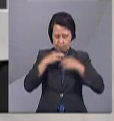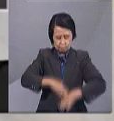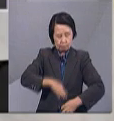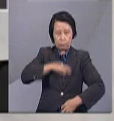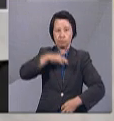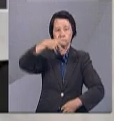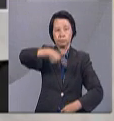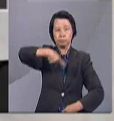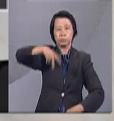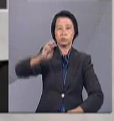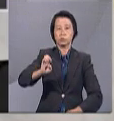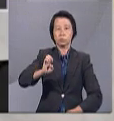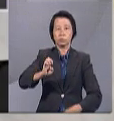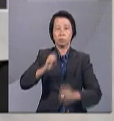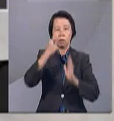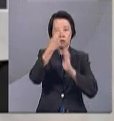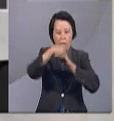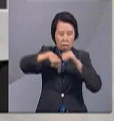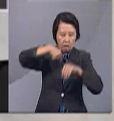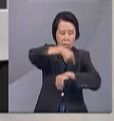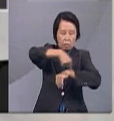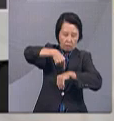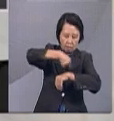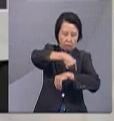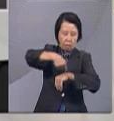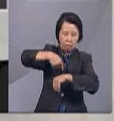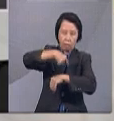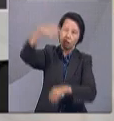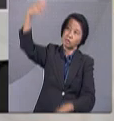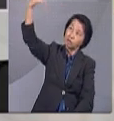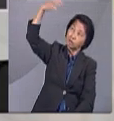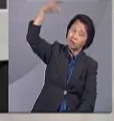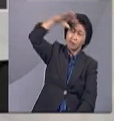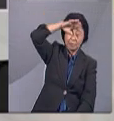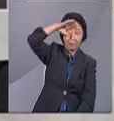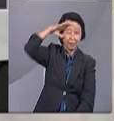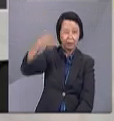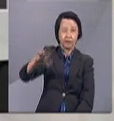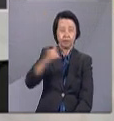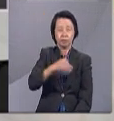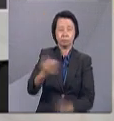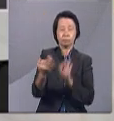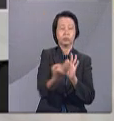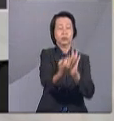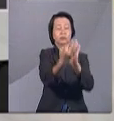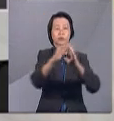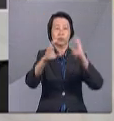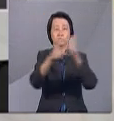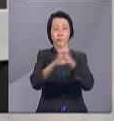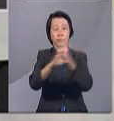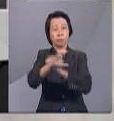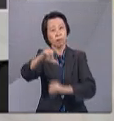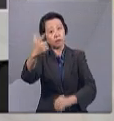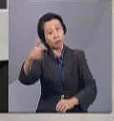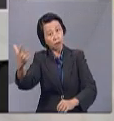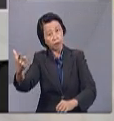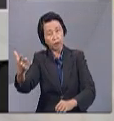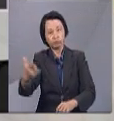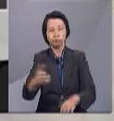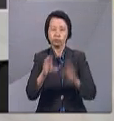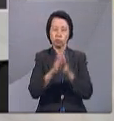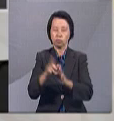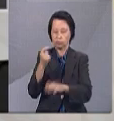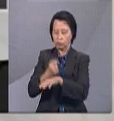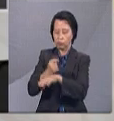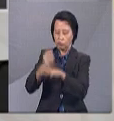pipi berjam-jam lamanya dalam keadaan cuaca panas dan berdepan dengan pembagaian cabaran lain antara tugas dan